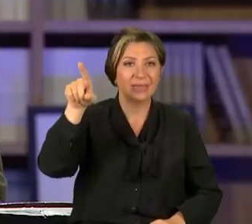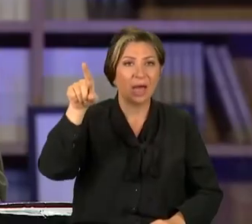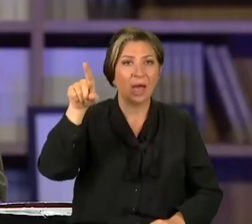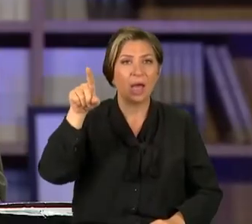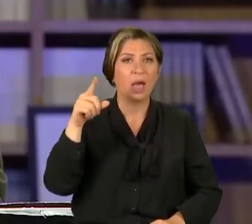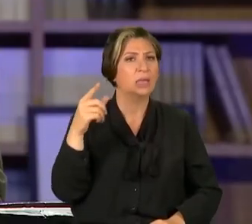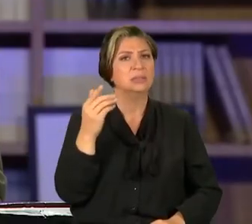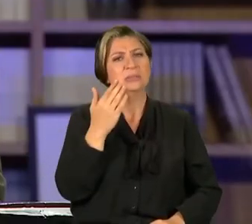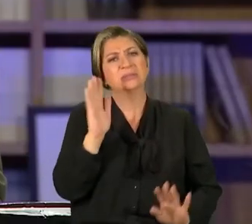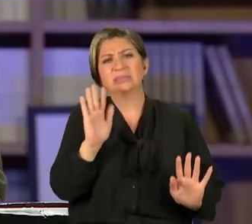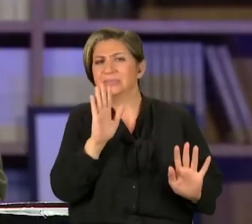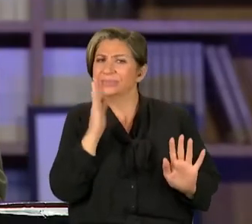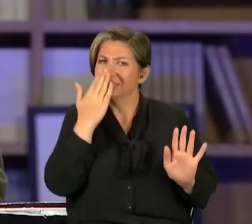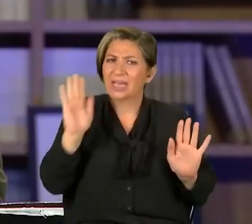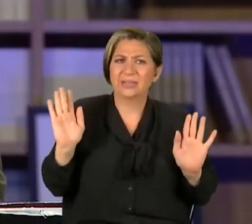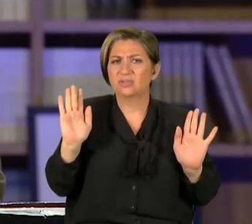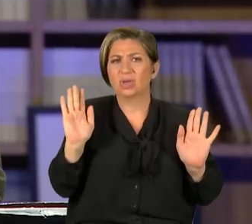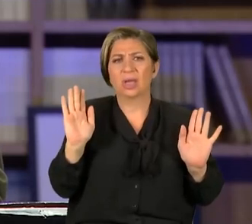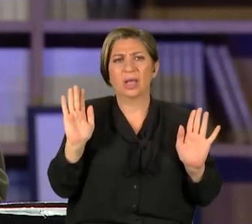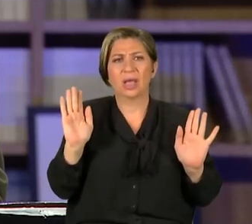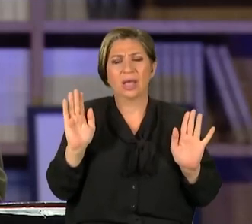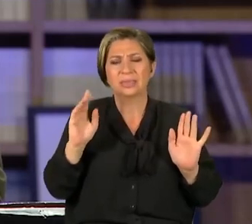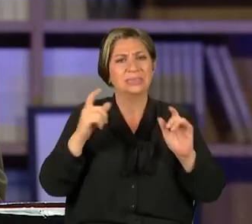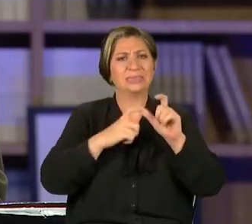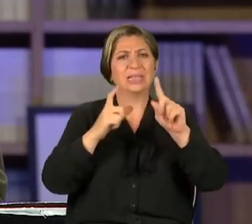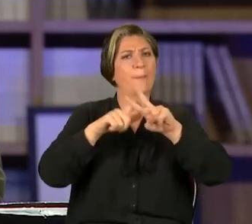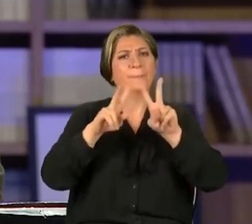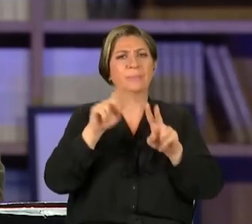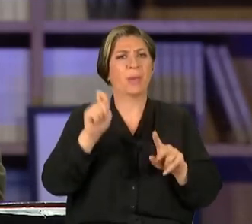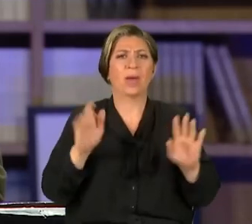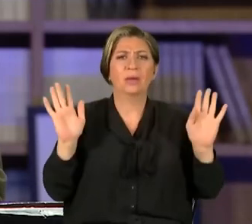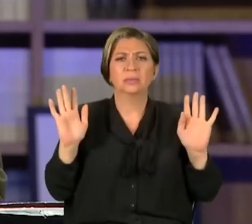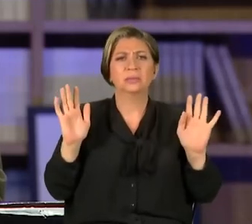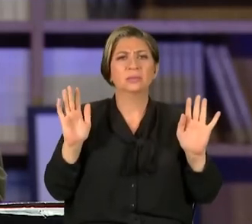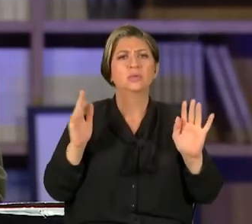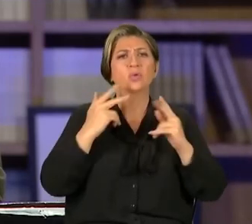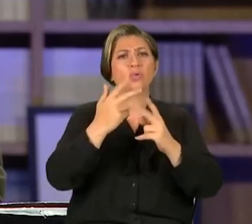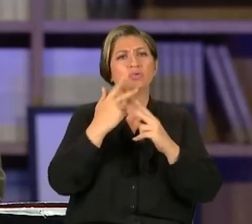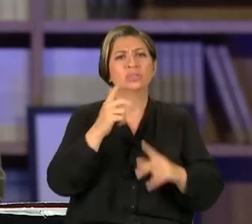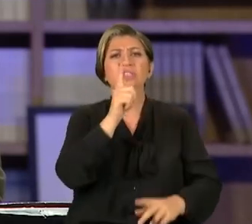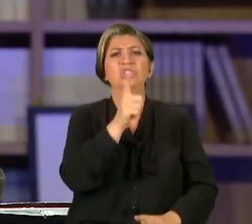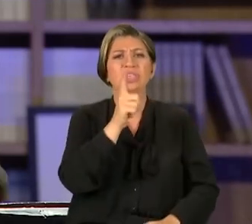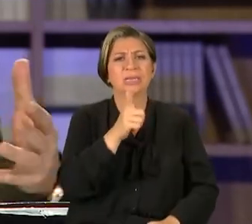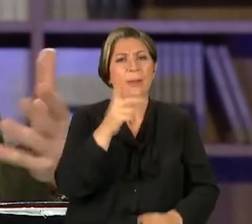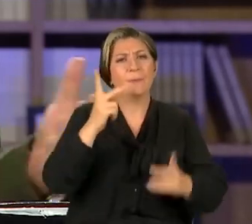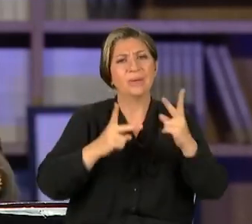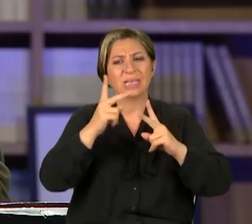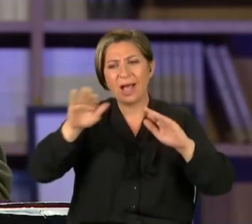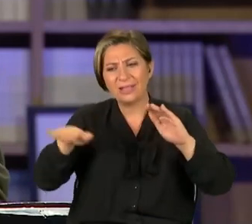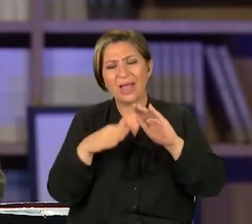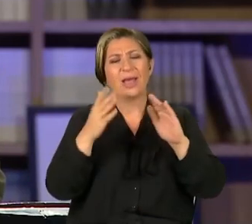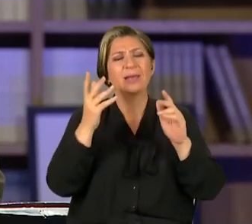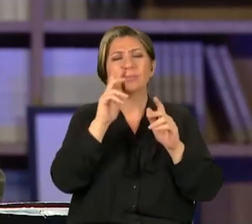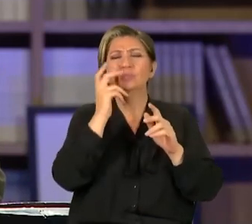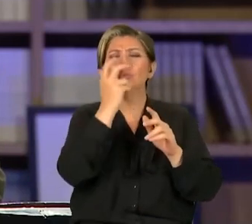şeydir sadece sadece sığam yapar sadece konuşur şiir söyler bazen altta bir şey